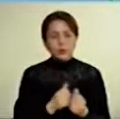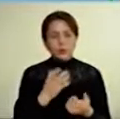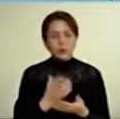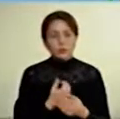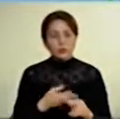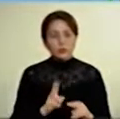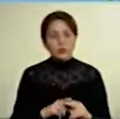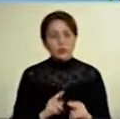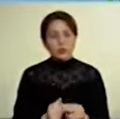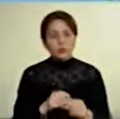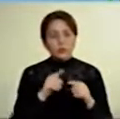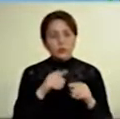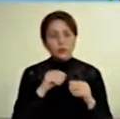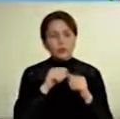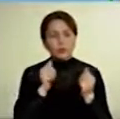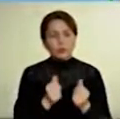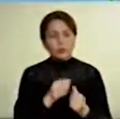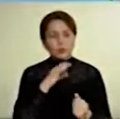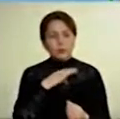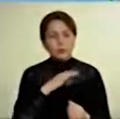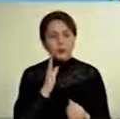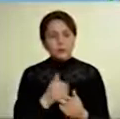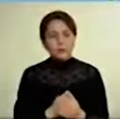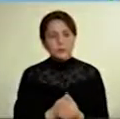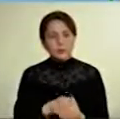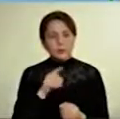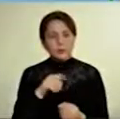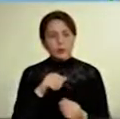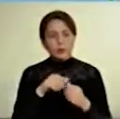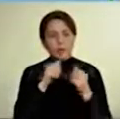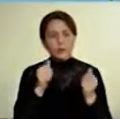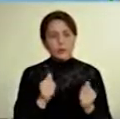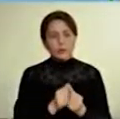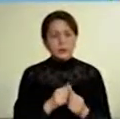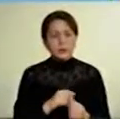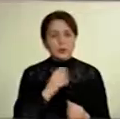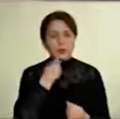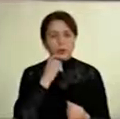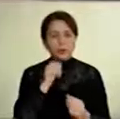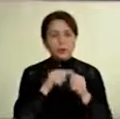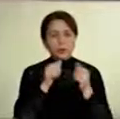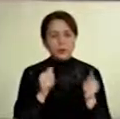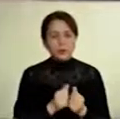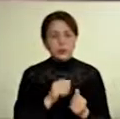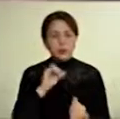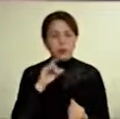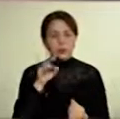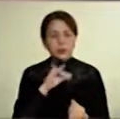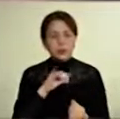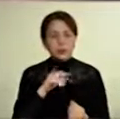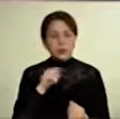topishimiz uchun mana bu formuladan foydalanar ekanmiz. Mana bu formulamiz esa murakkab shaklning yuzi. Bu